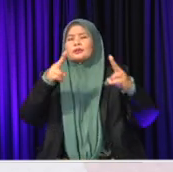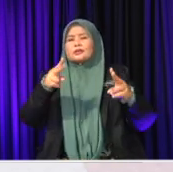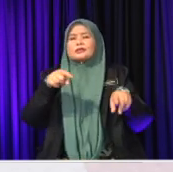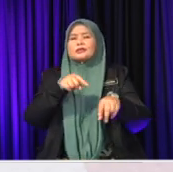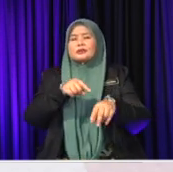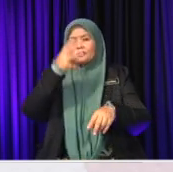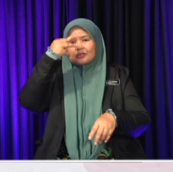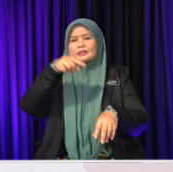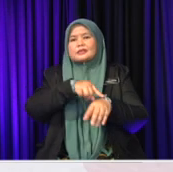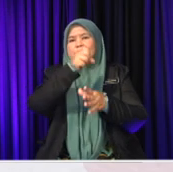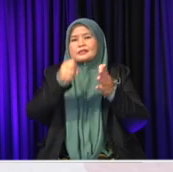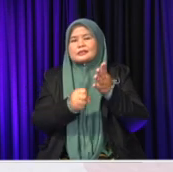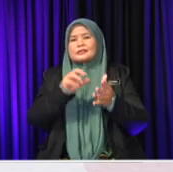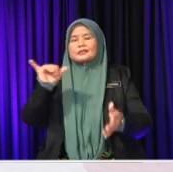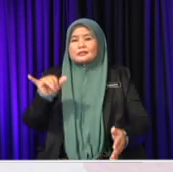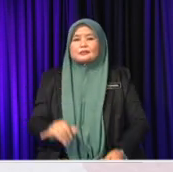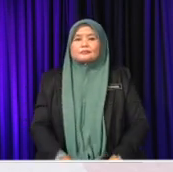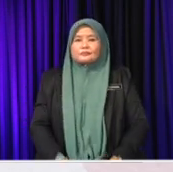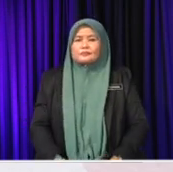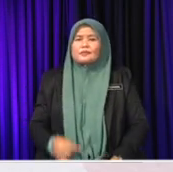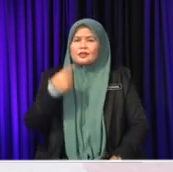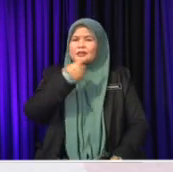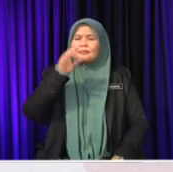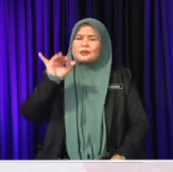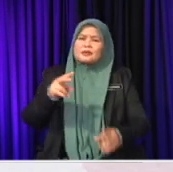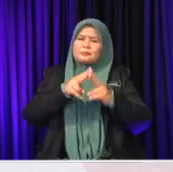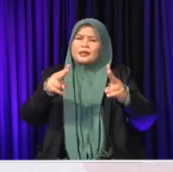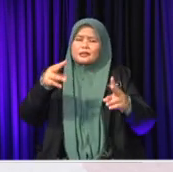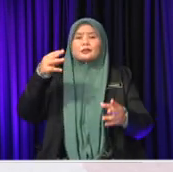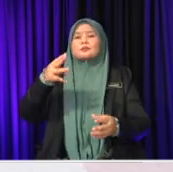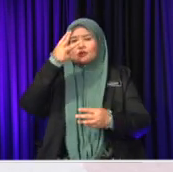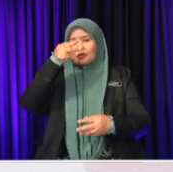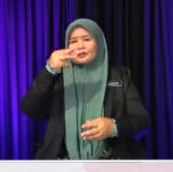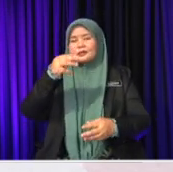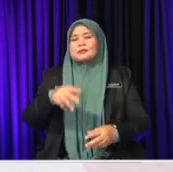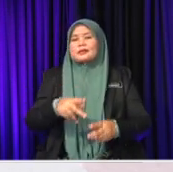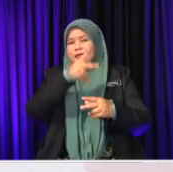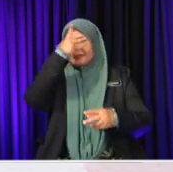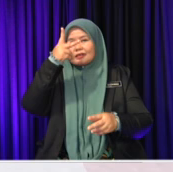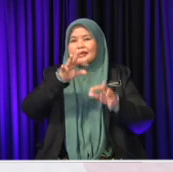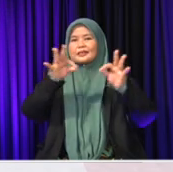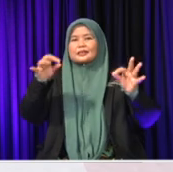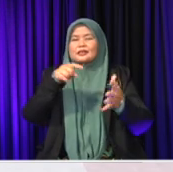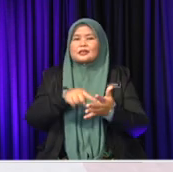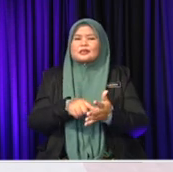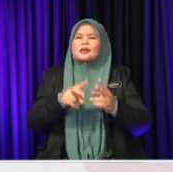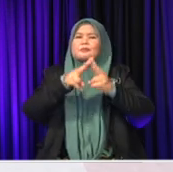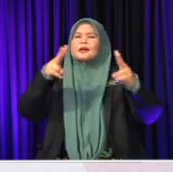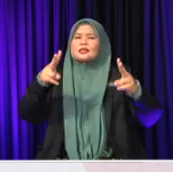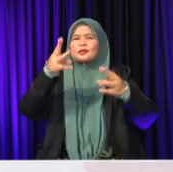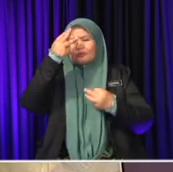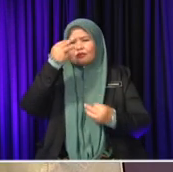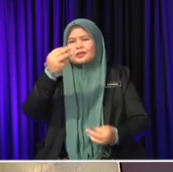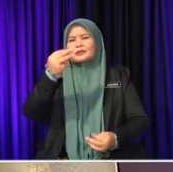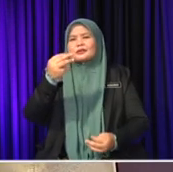kita kena yakin Siapa yang paling mulia karena berdasarkan ayat ini yang paling mulia ialah yang